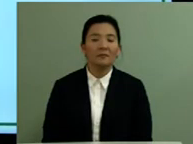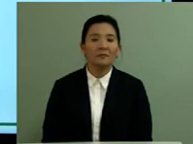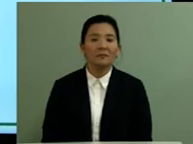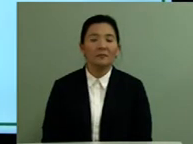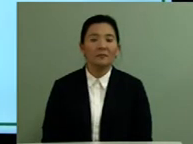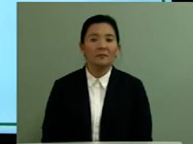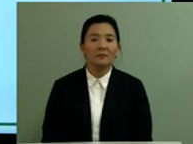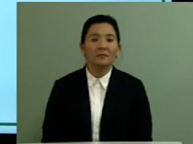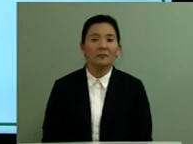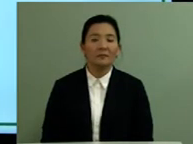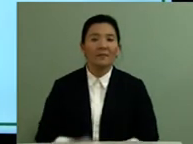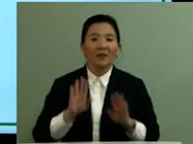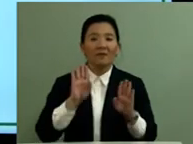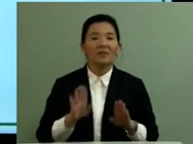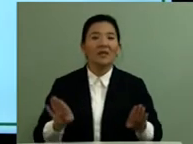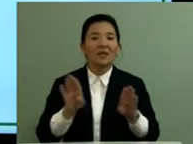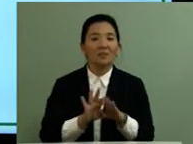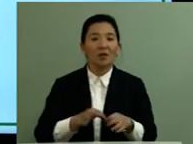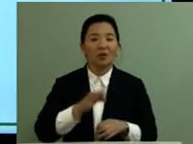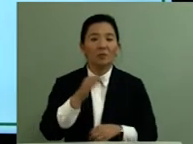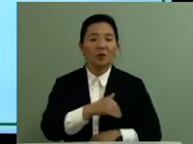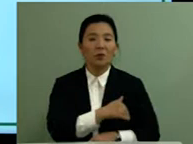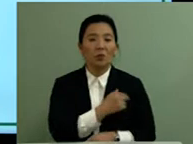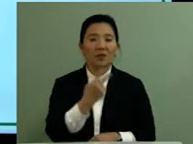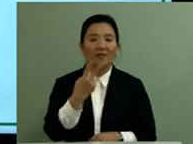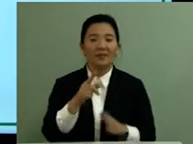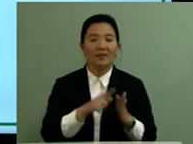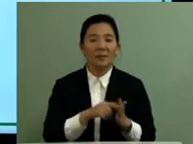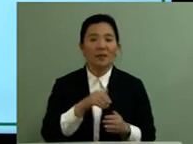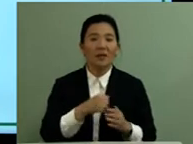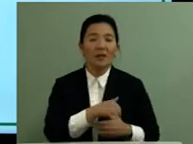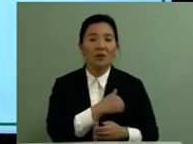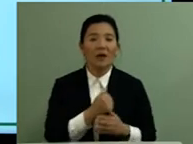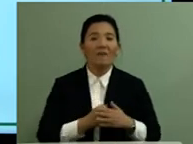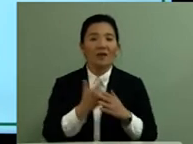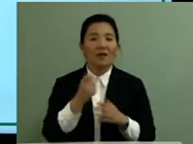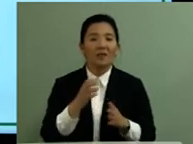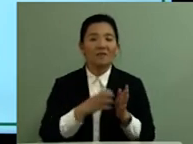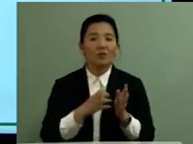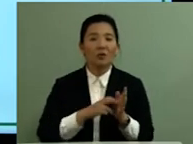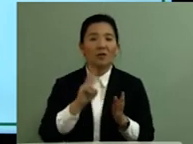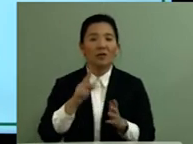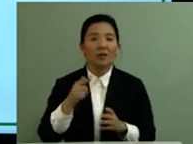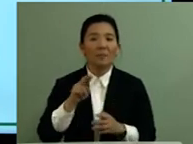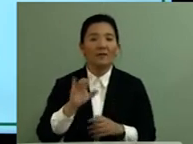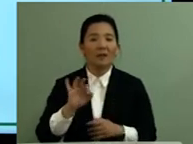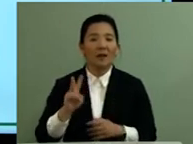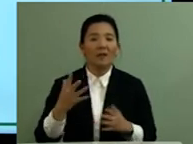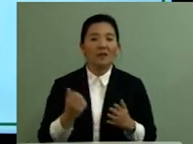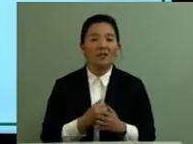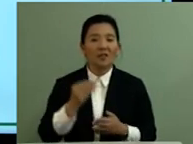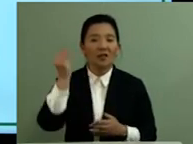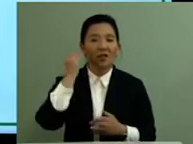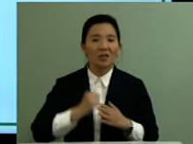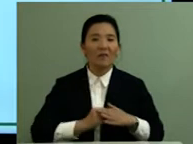Следующая задача. В закрытом сосуде при температуре 27 градусов давление газа 900 кПа. Найдите